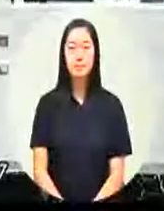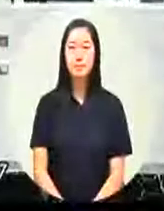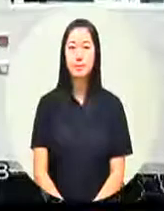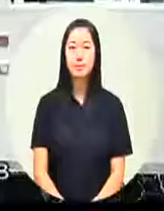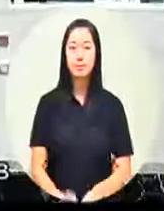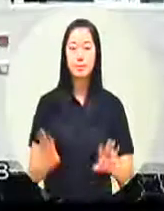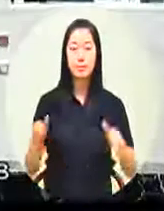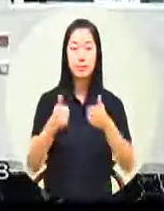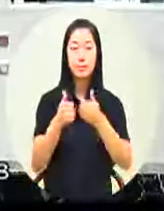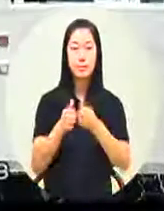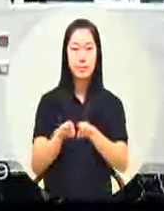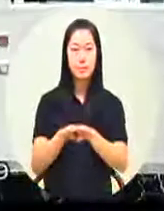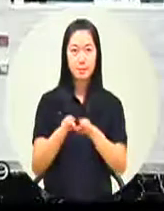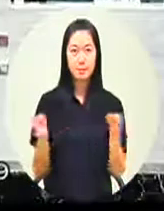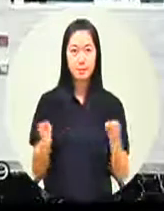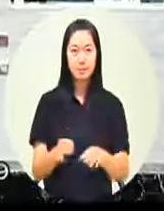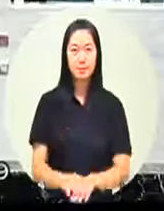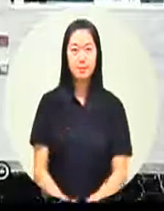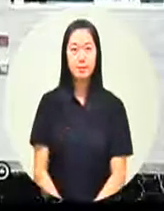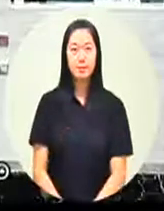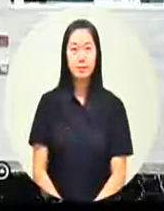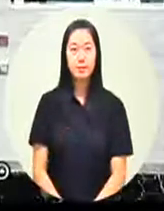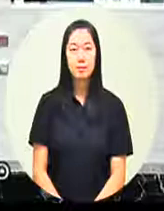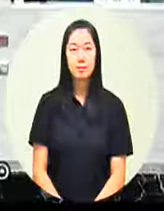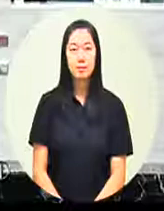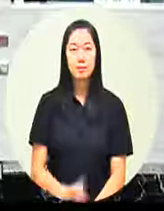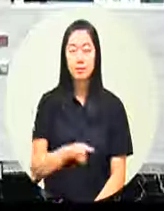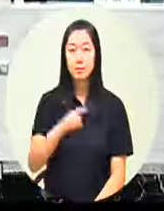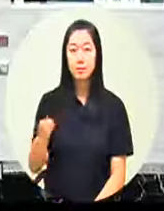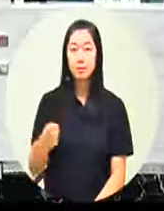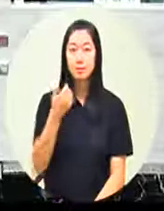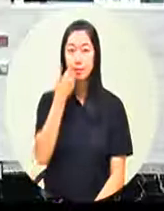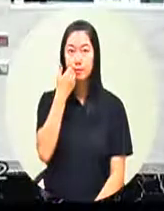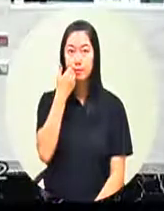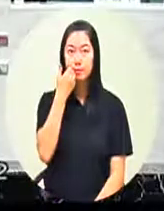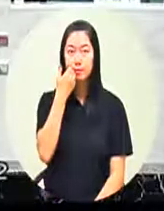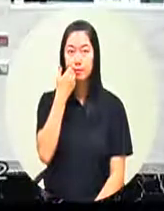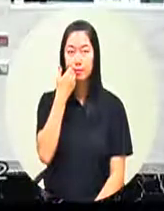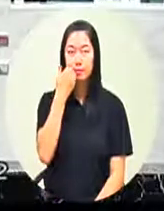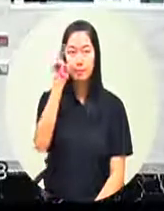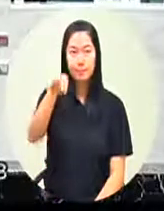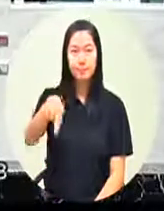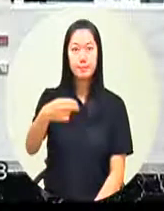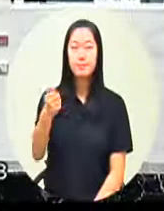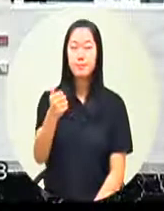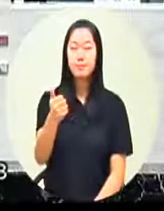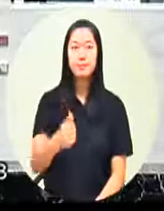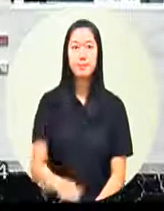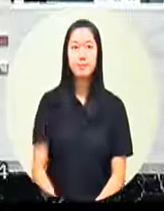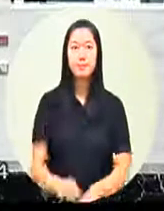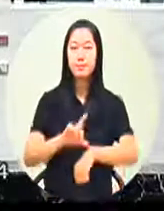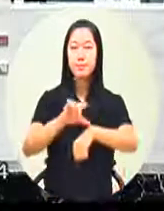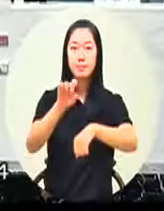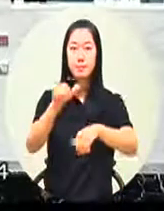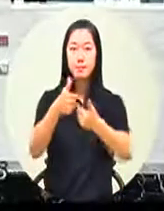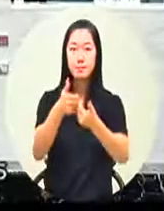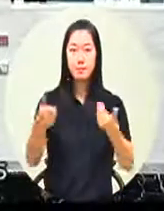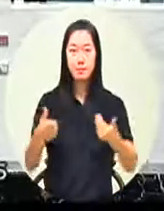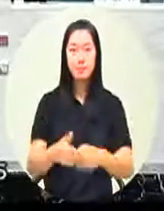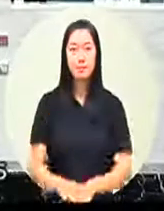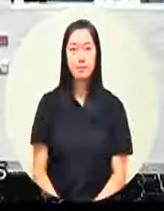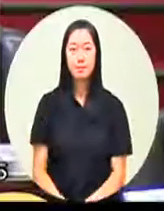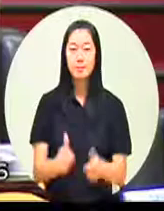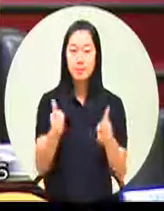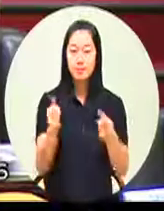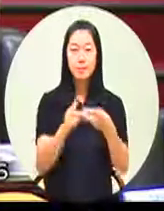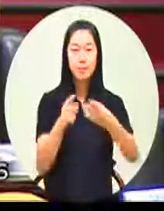好，我们现在开始开会。接下来是我们刘新正刘议员，15分钟。 好，谢